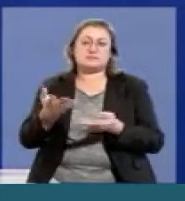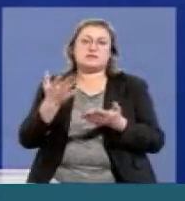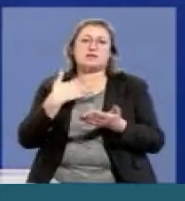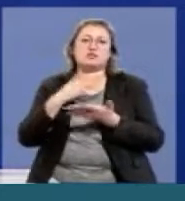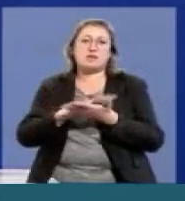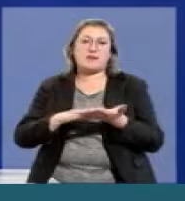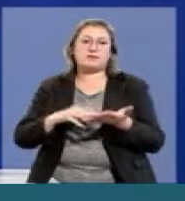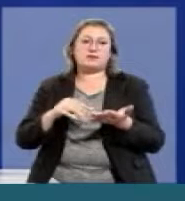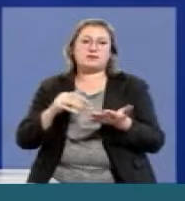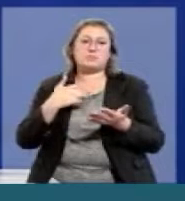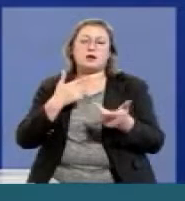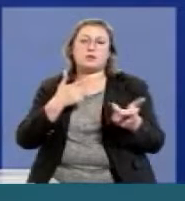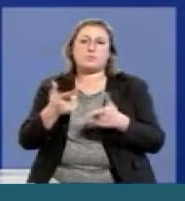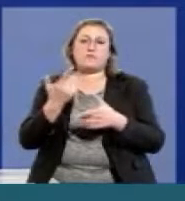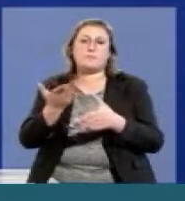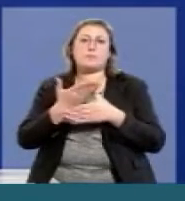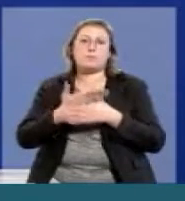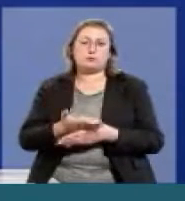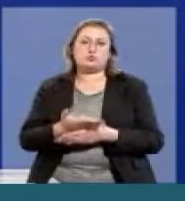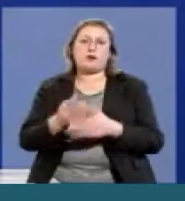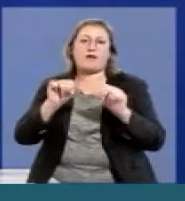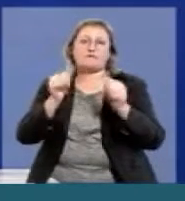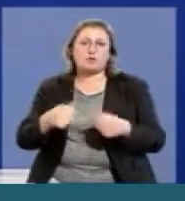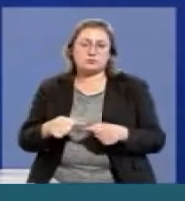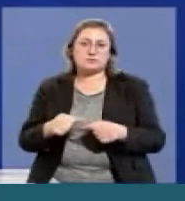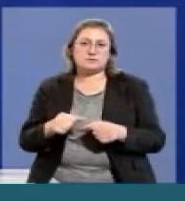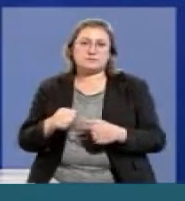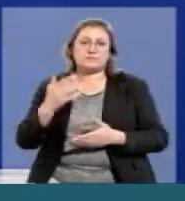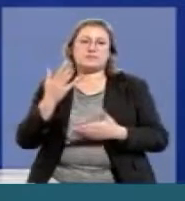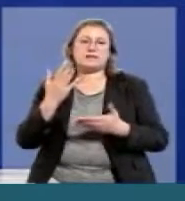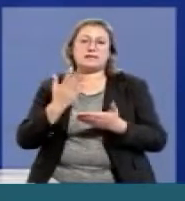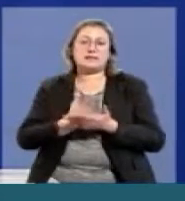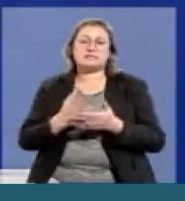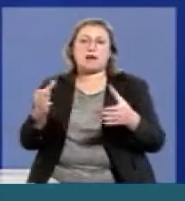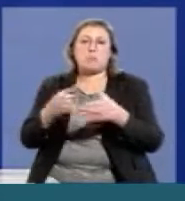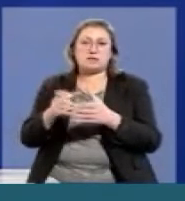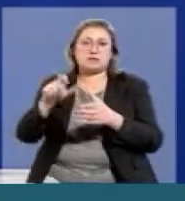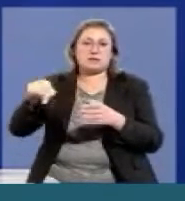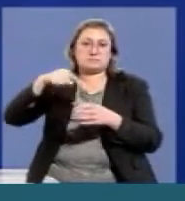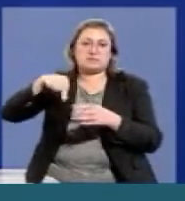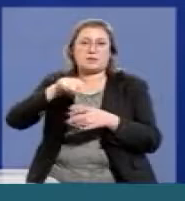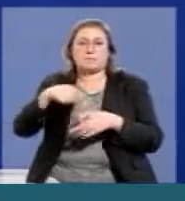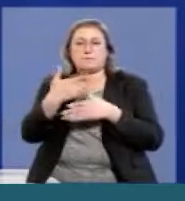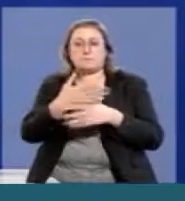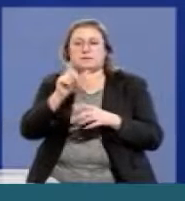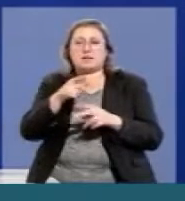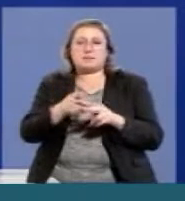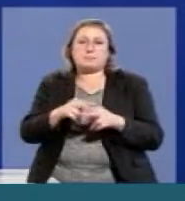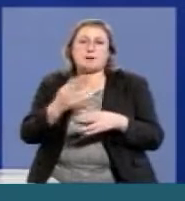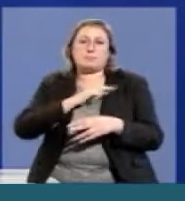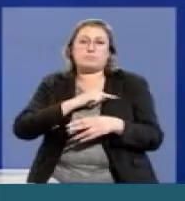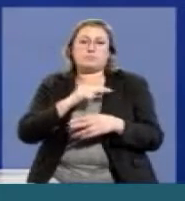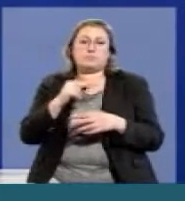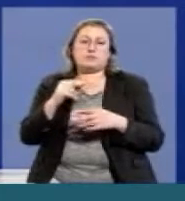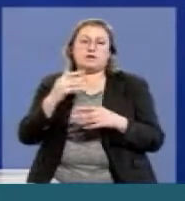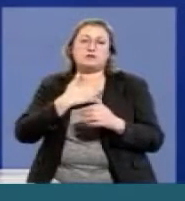ваши заявки, мы готовы вам помочь оформить его. Есть целая команда, которая работает над этим. И очень бы хотелось,